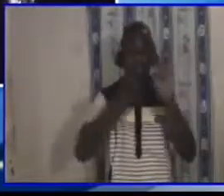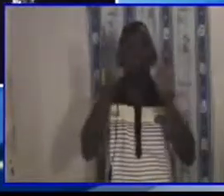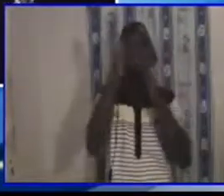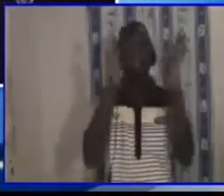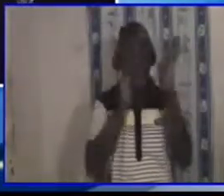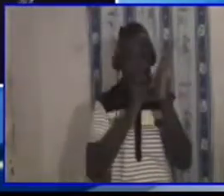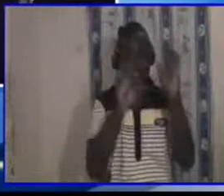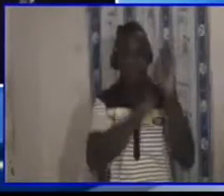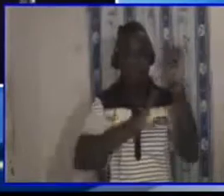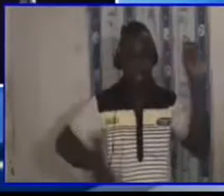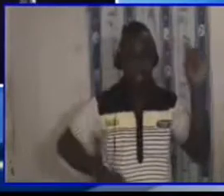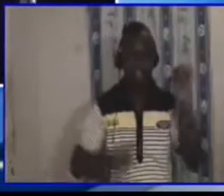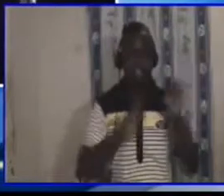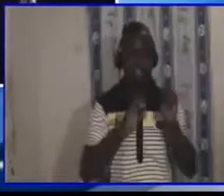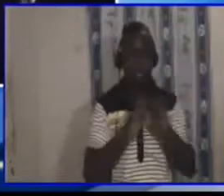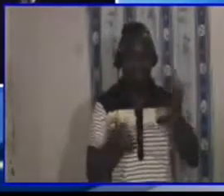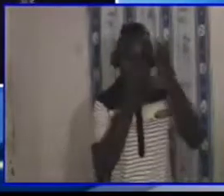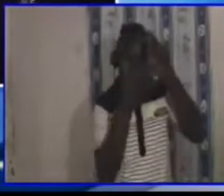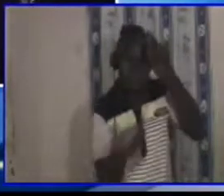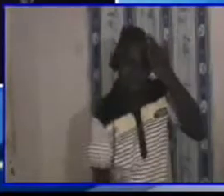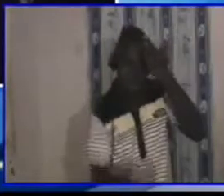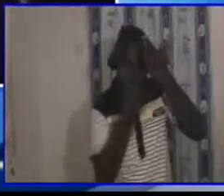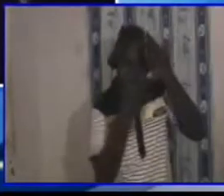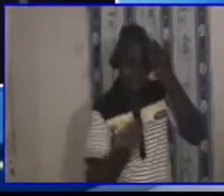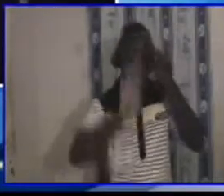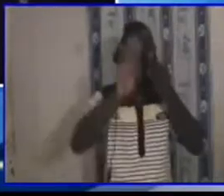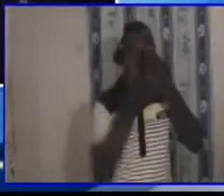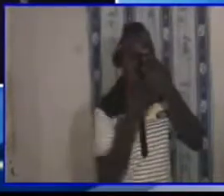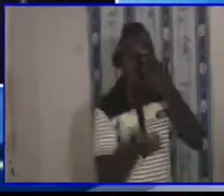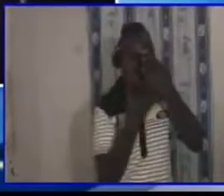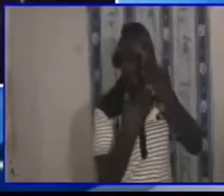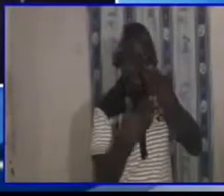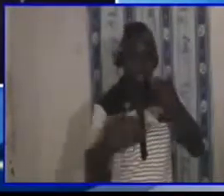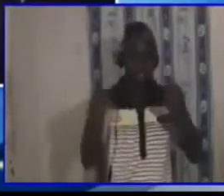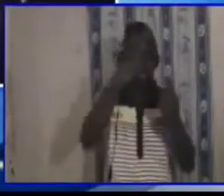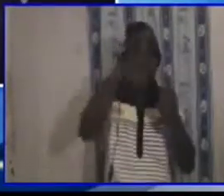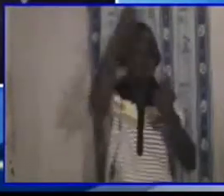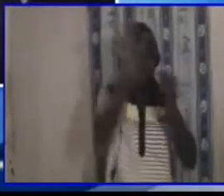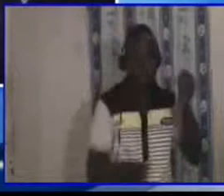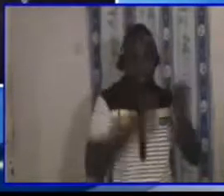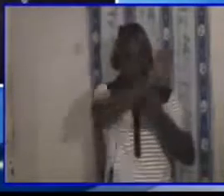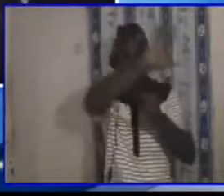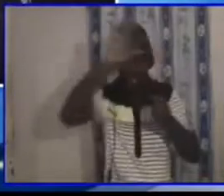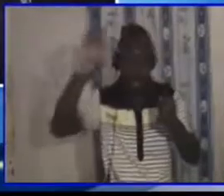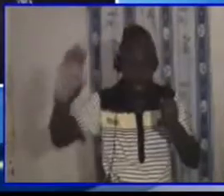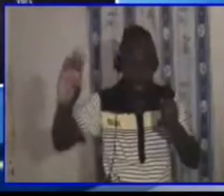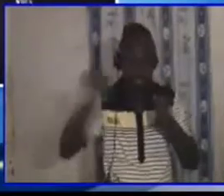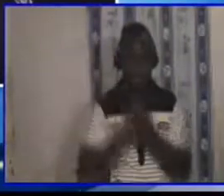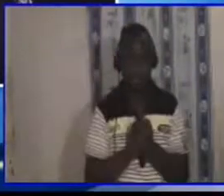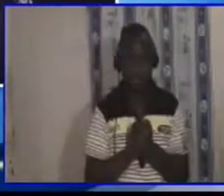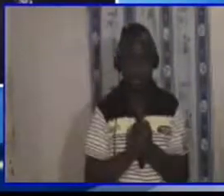quando gesù cristo ha sparso e il suo sangue sulla croce del calvario